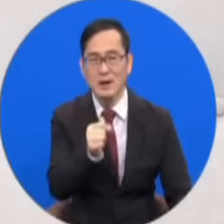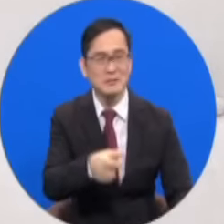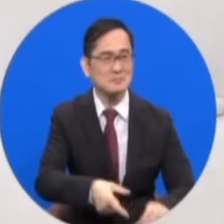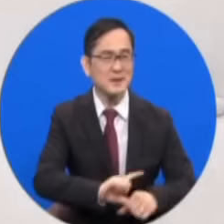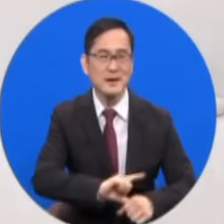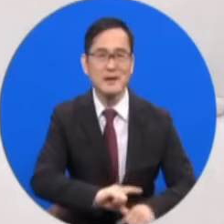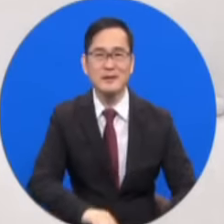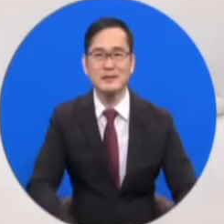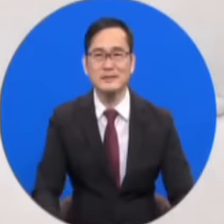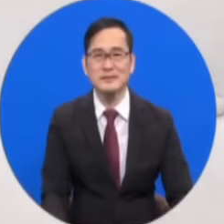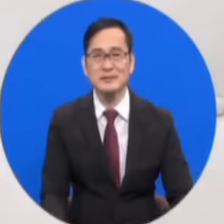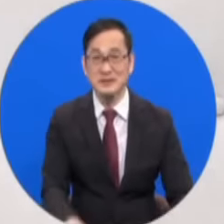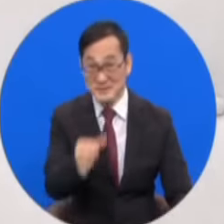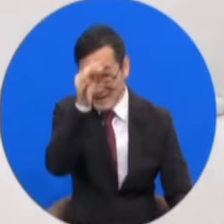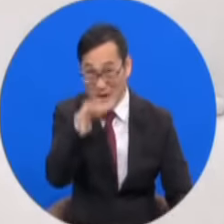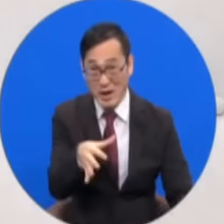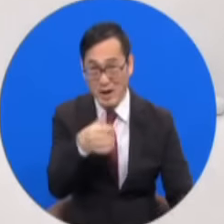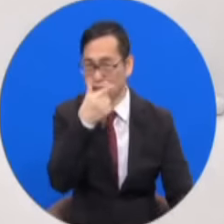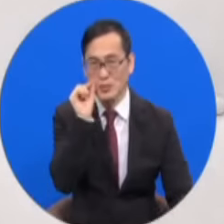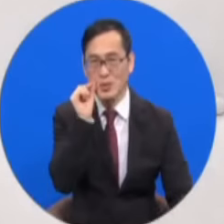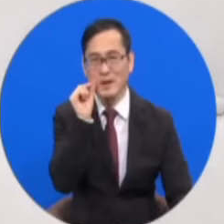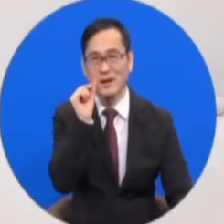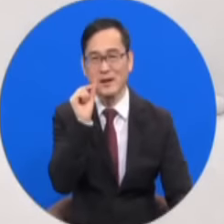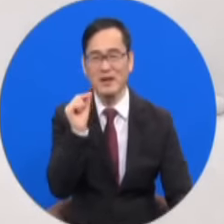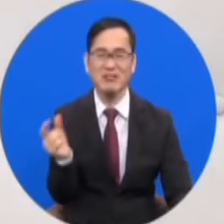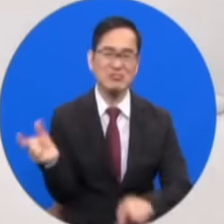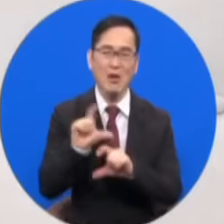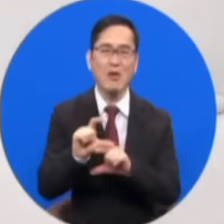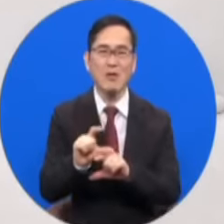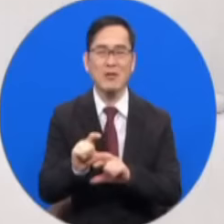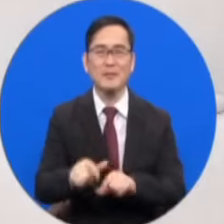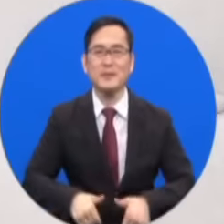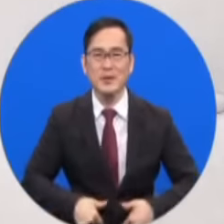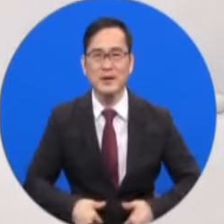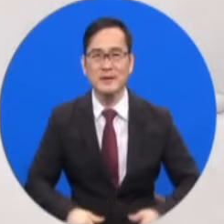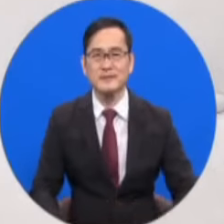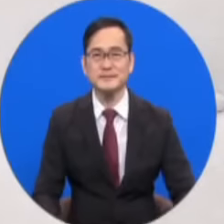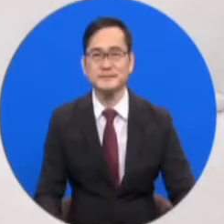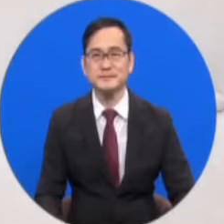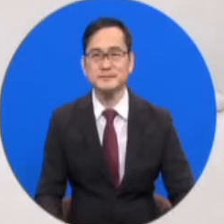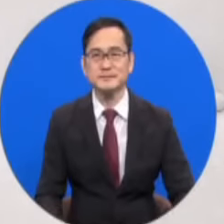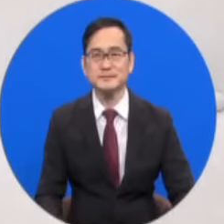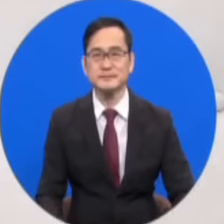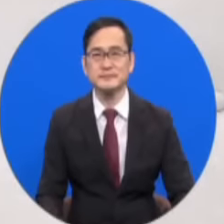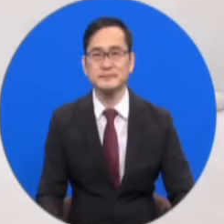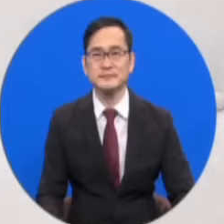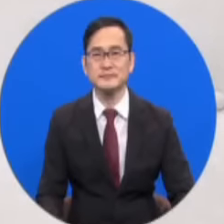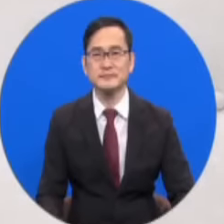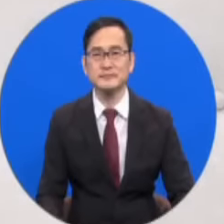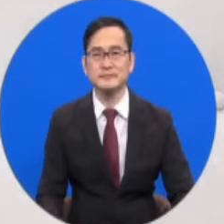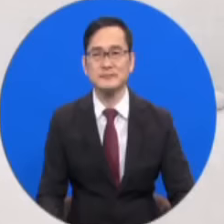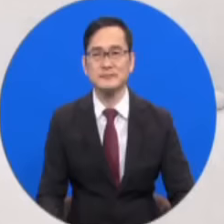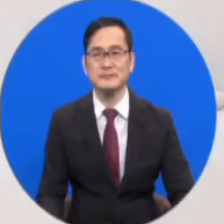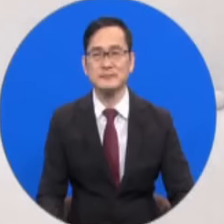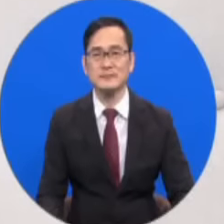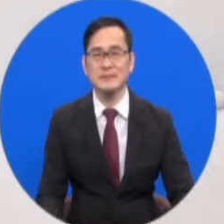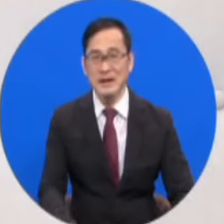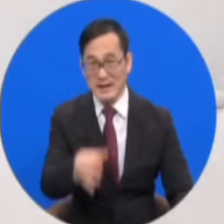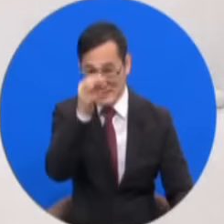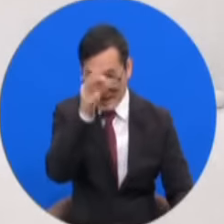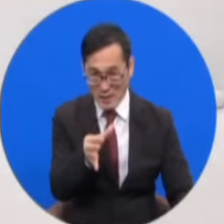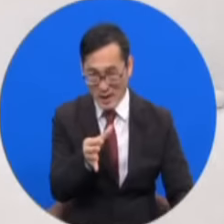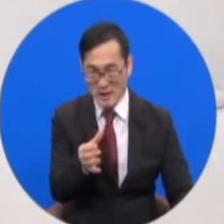사과만 가지고는 넘어가기 힘든 그런 지경에까지 몰린 것이 아닌가 그랬을 때 뭐가 더 필요한가 저는 그 곰곰히 생각을